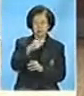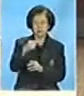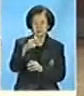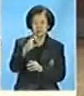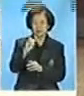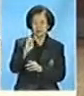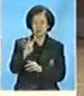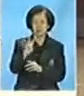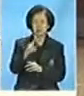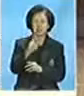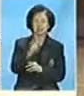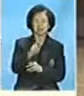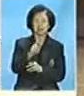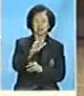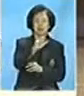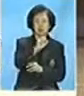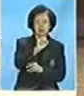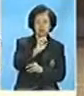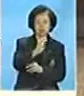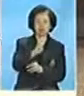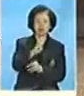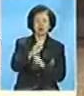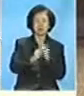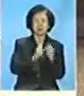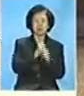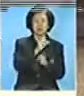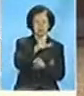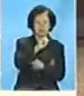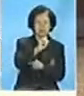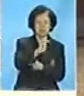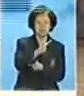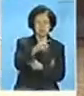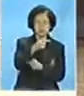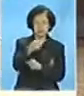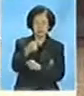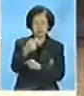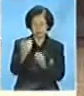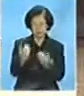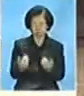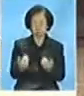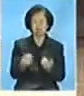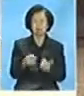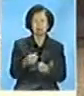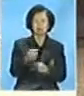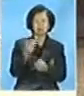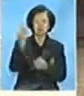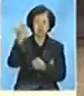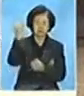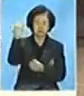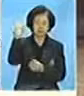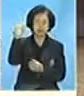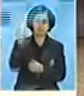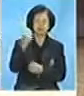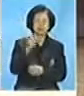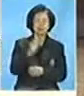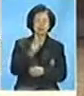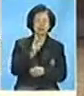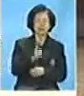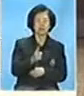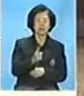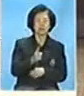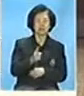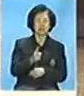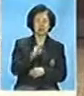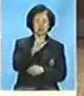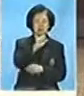2554 เป็นสมาชิกวุฒิสภาตั้งแต่ปี 2554 จนถึงปัจจุบันในอดีตในขณะที่เป็น